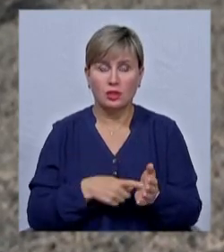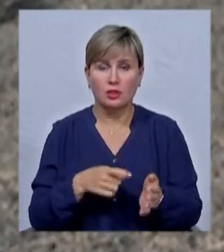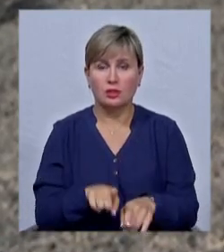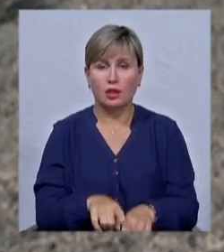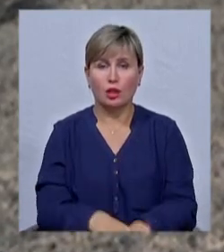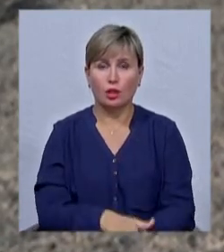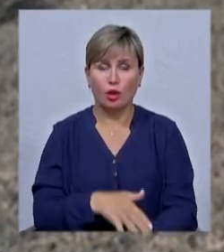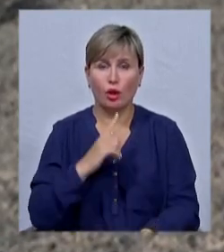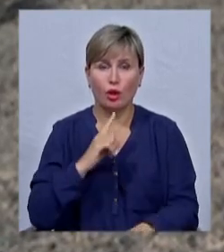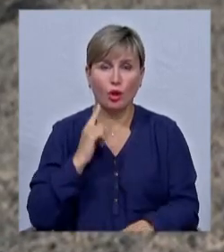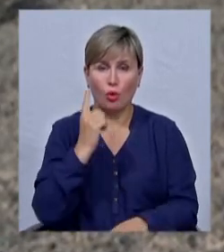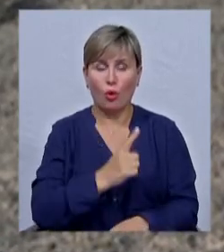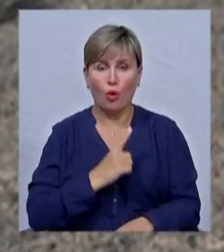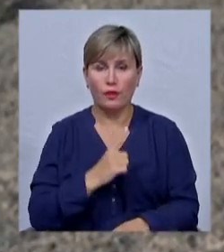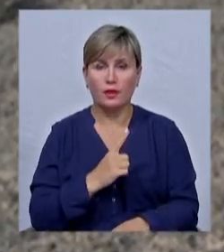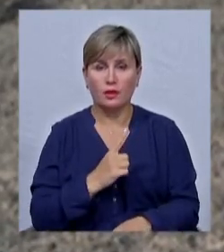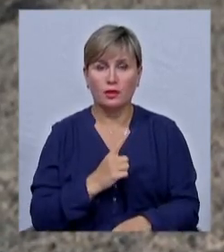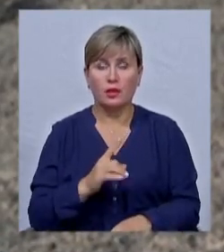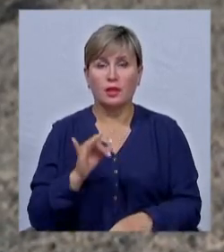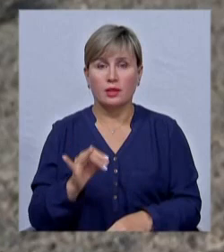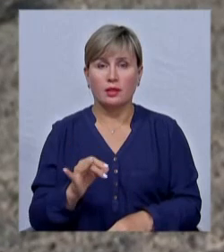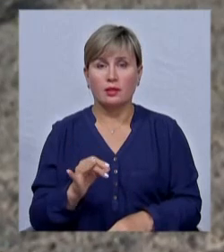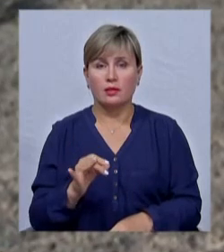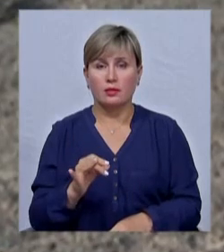долго год год шло